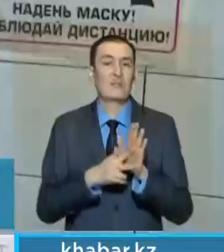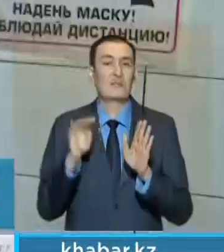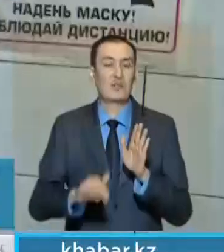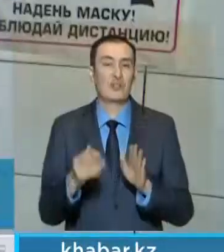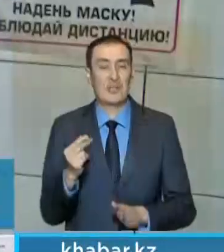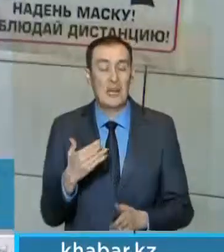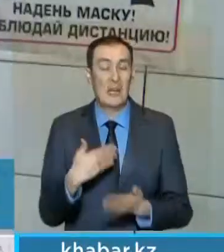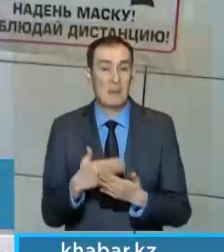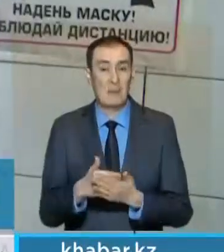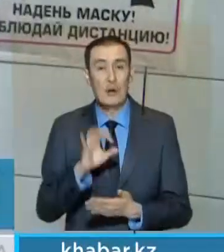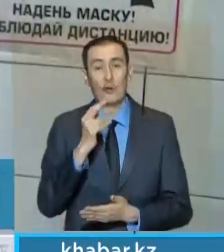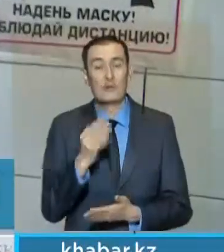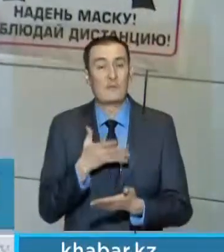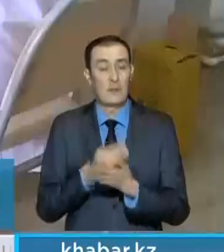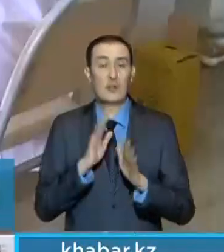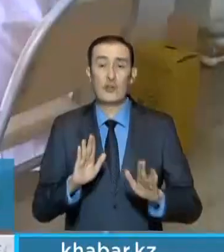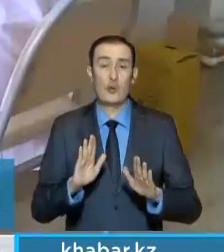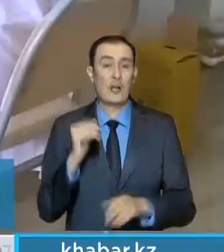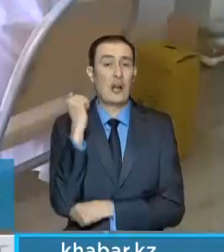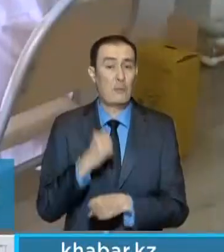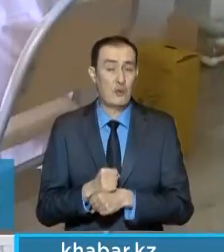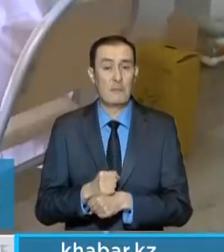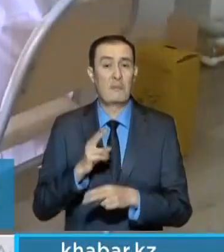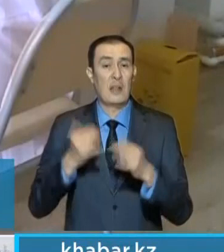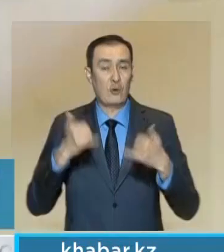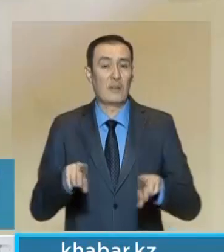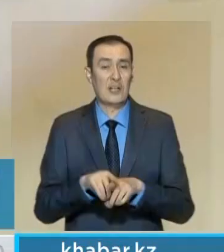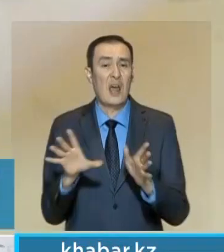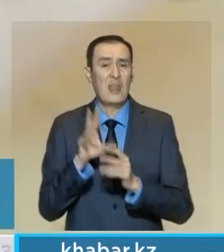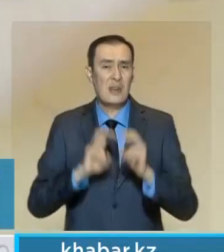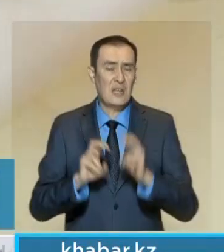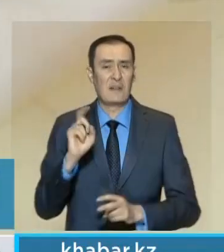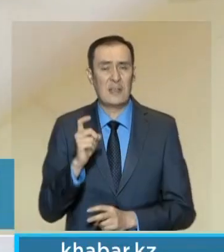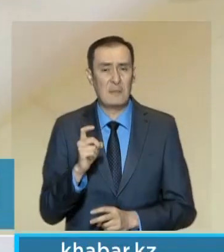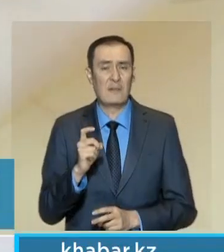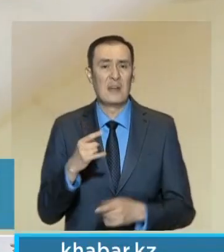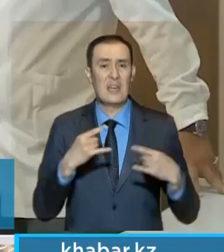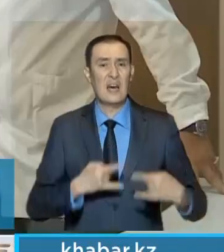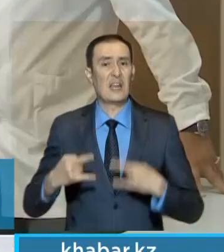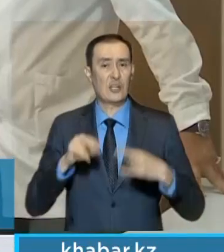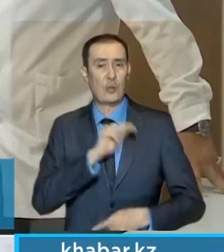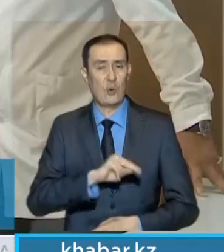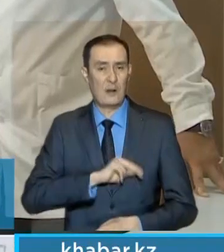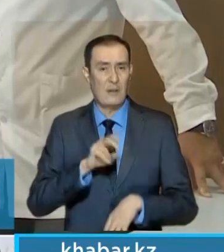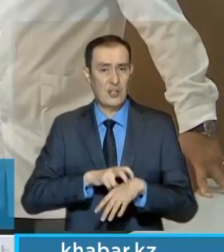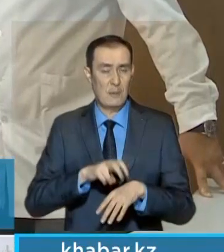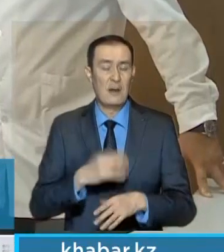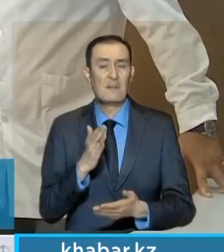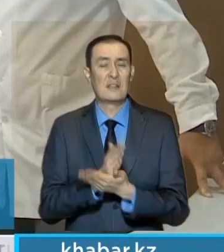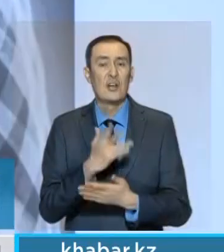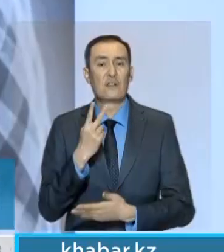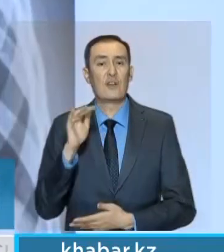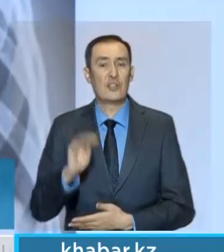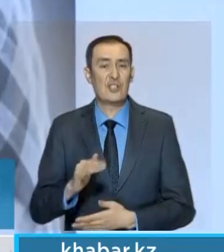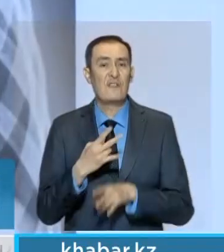тенге к слову соцвыплаты положены не только шахтёрам и металлургам но и энергетикам химикам рентгенологом в Казахстане насчитывается более